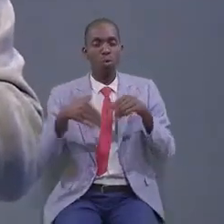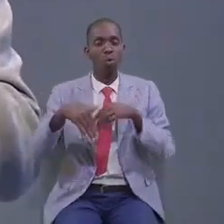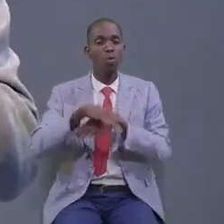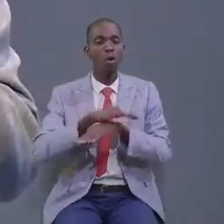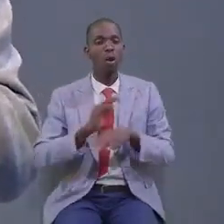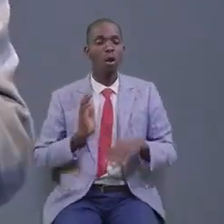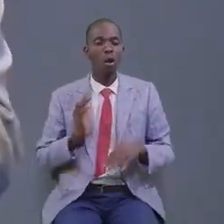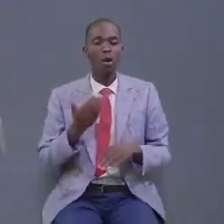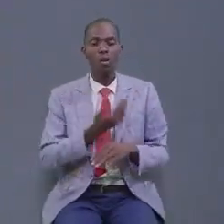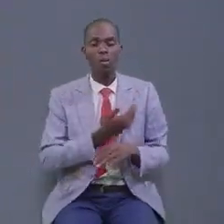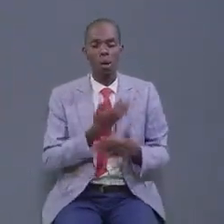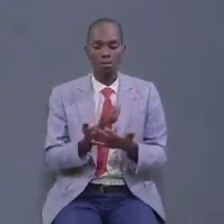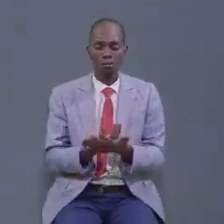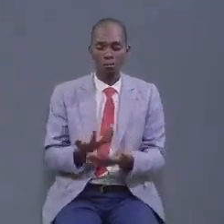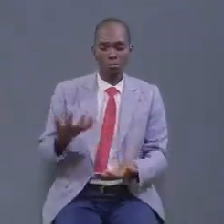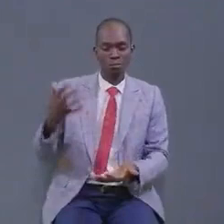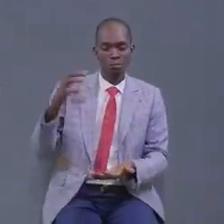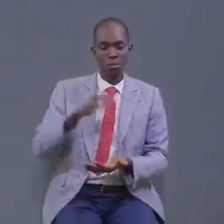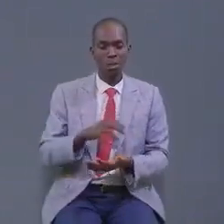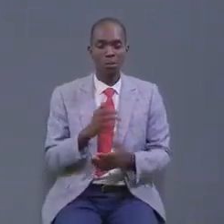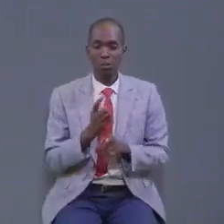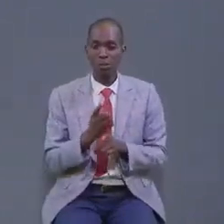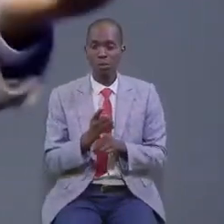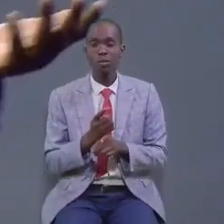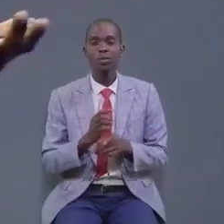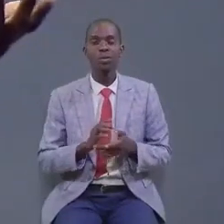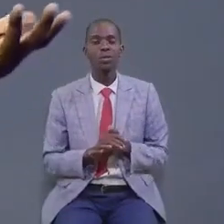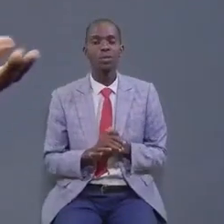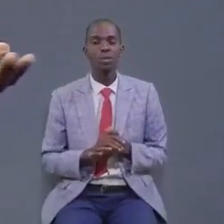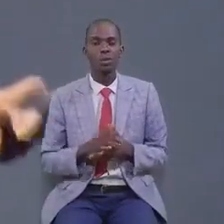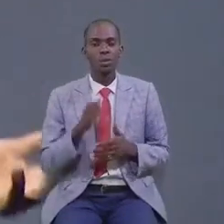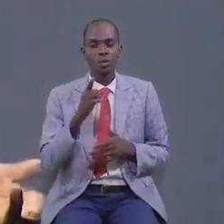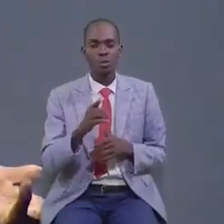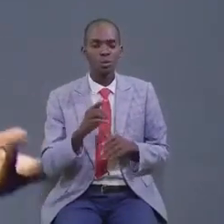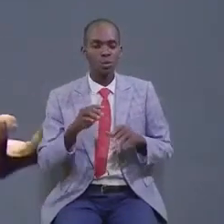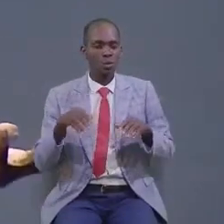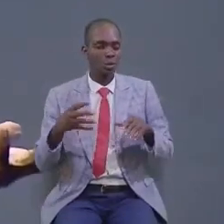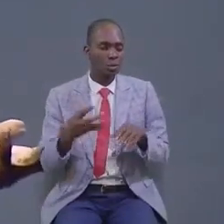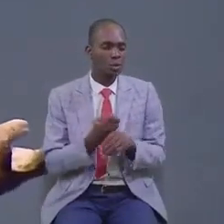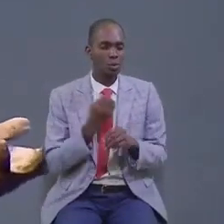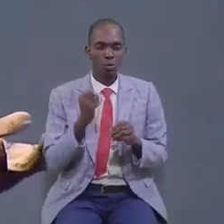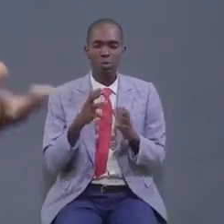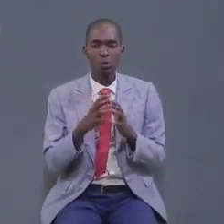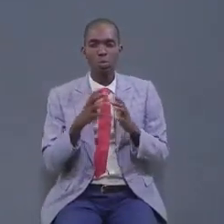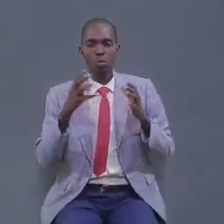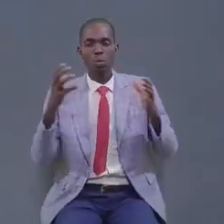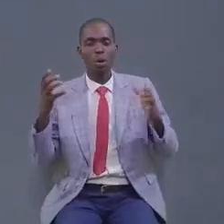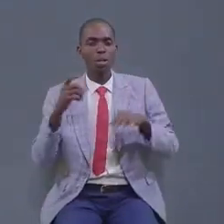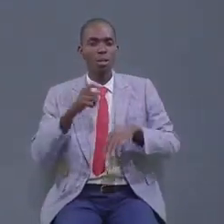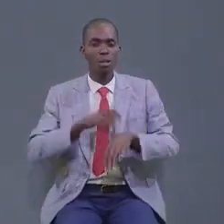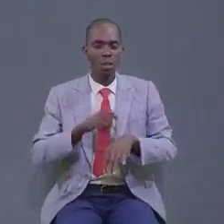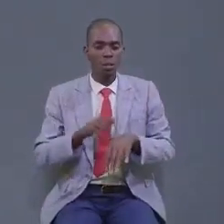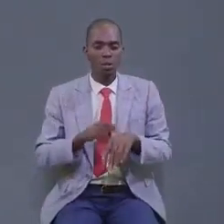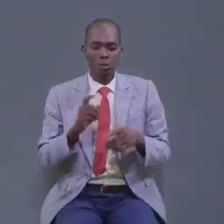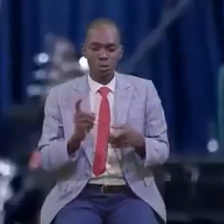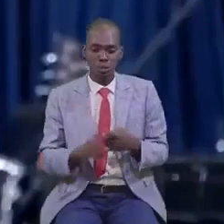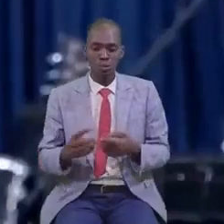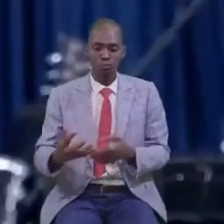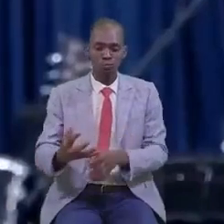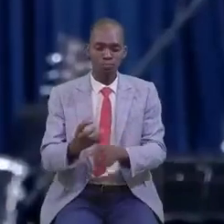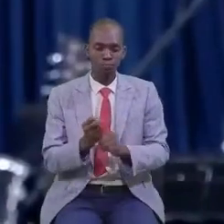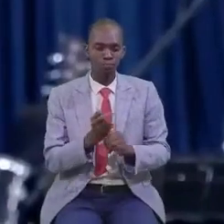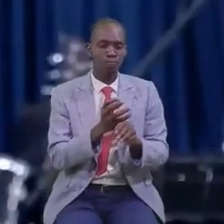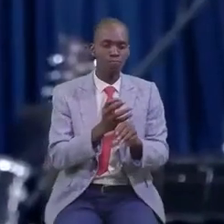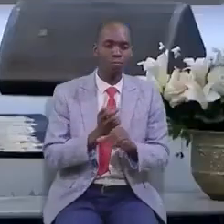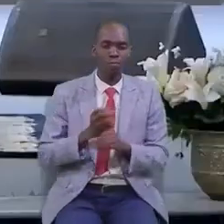మన యొక్క ఆ యొక్క ఊటలను గమనించుకోవాలి. You've taken so much time to earn wealth, బాగా